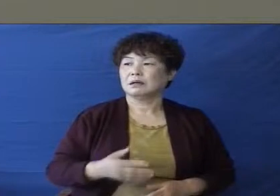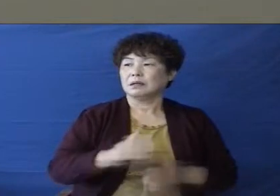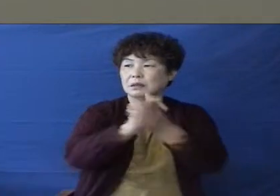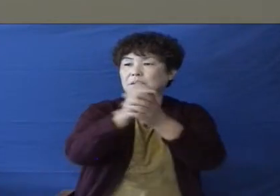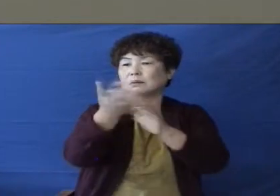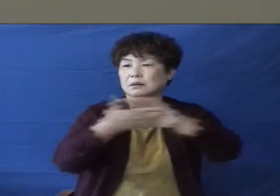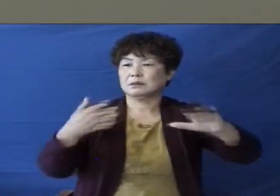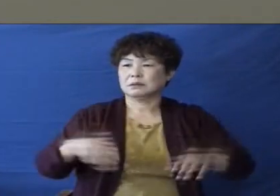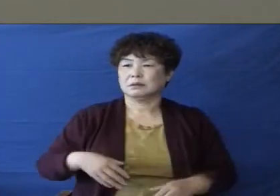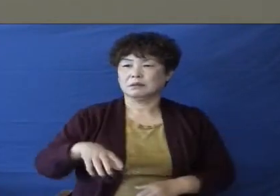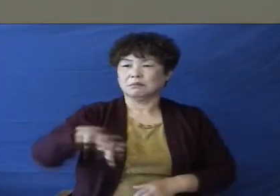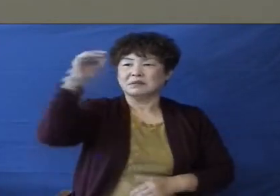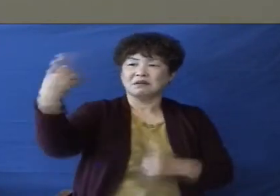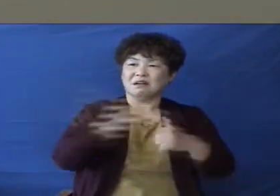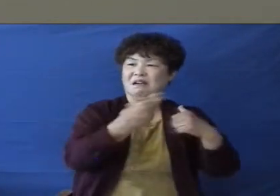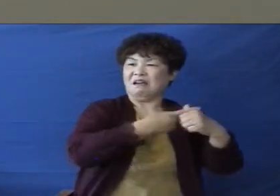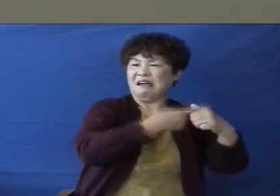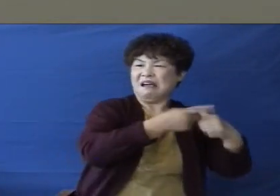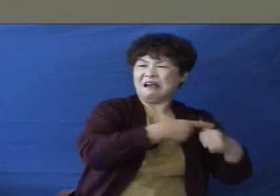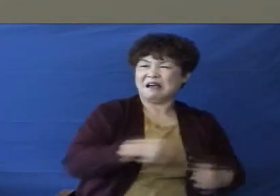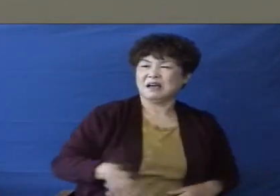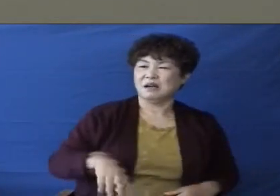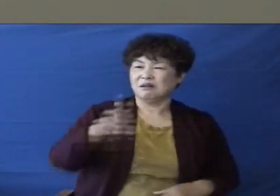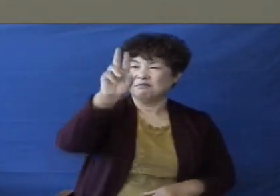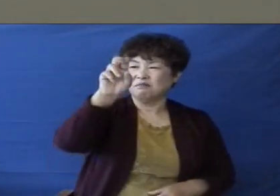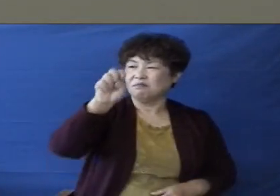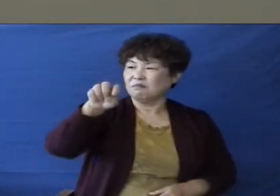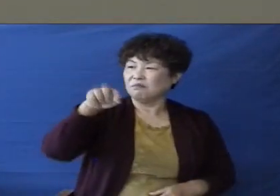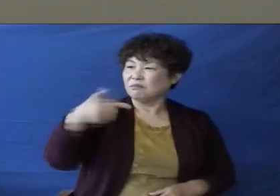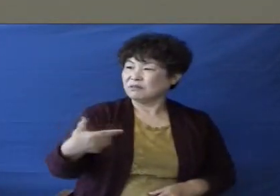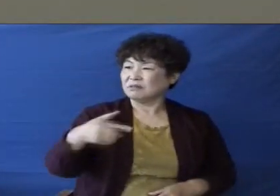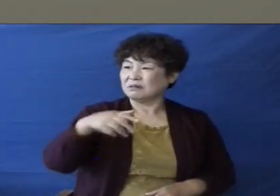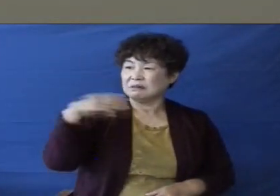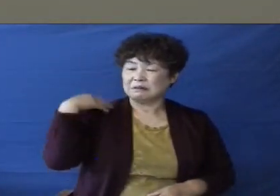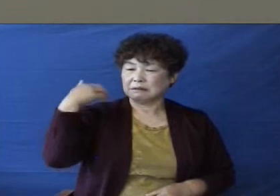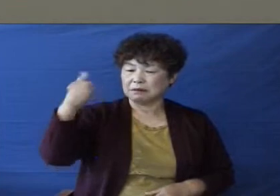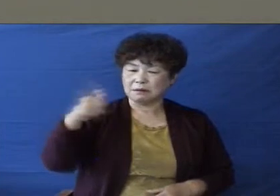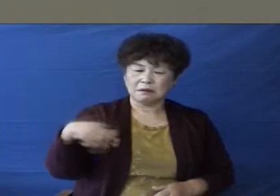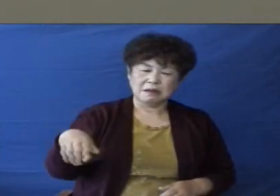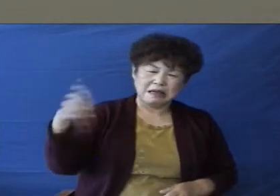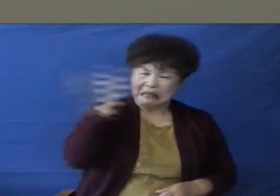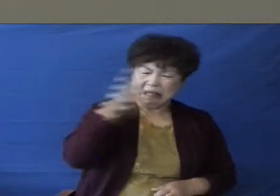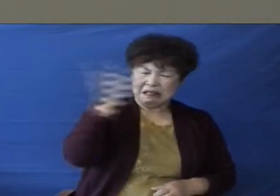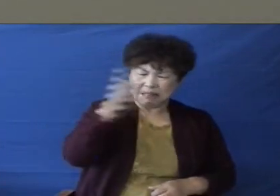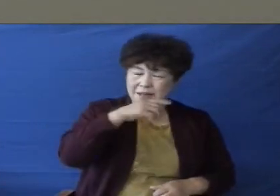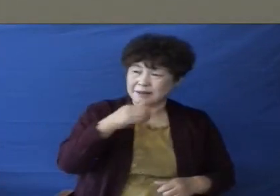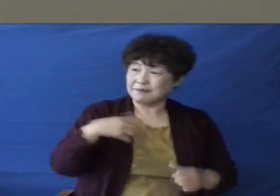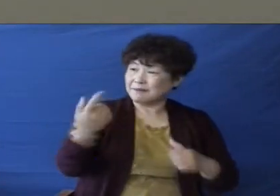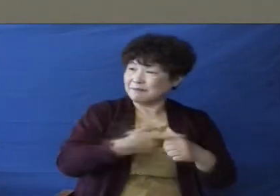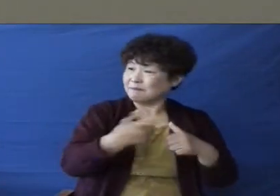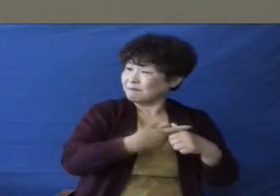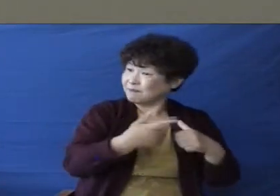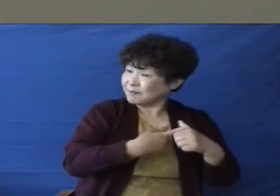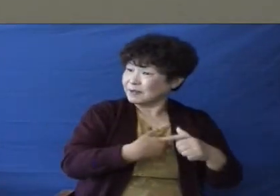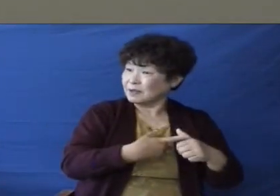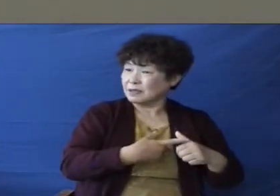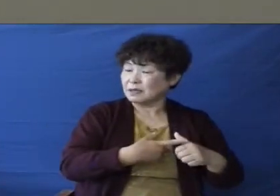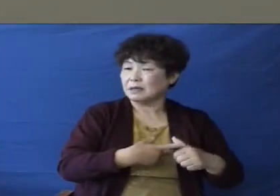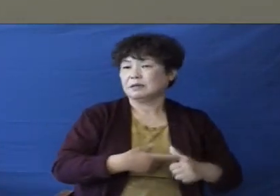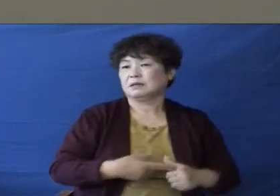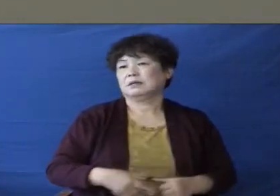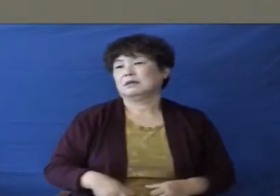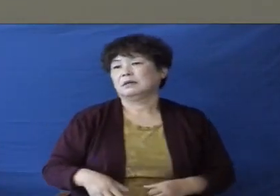전에 진짜로 바울이 얘기한 것처럼 위정자 들을 위해서 진짜 기도 해 봤냐 나라 민족을 위해서